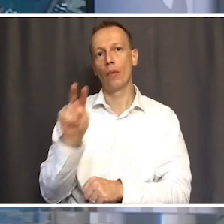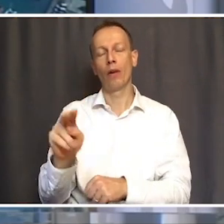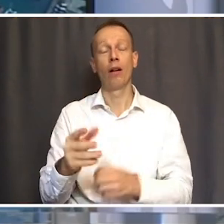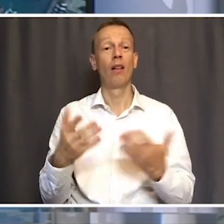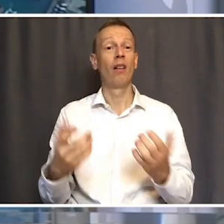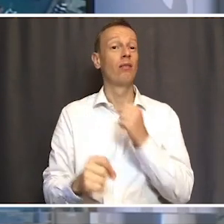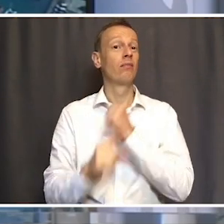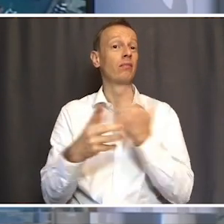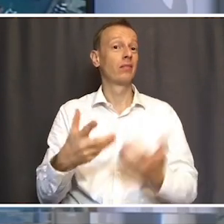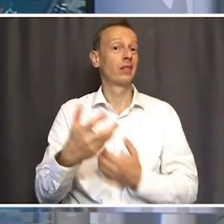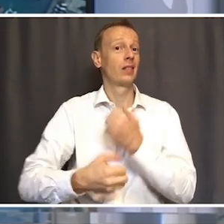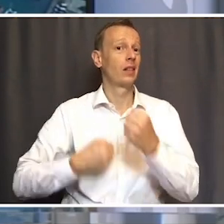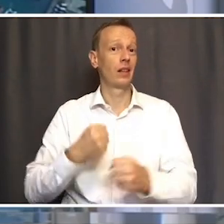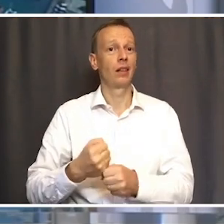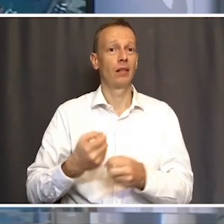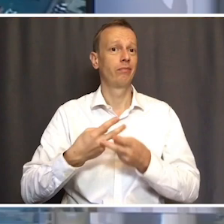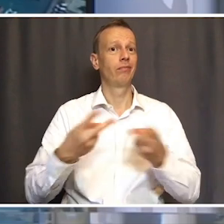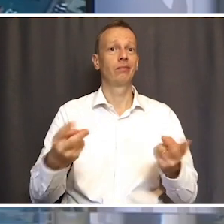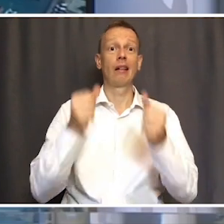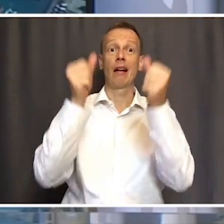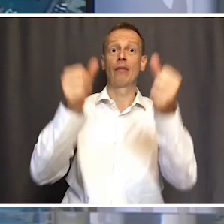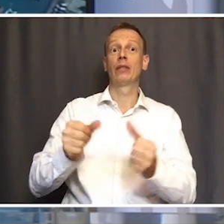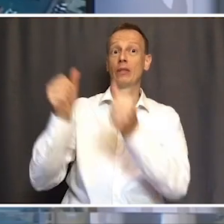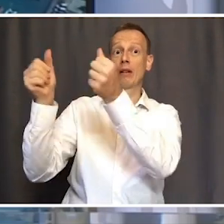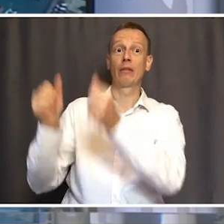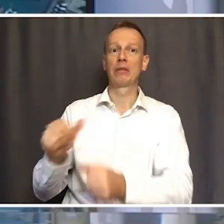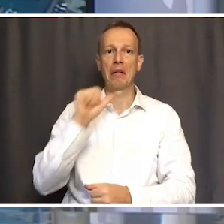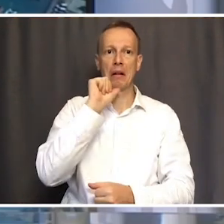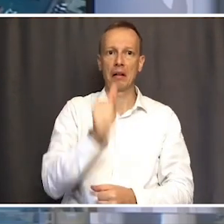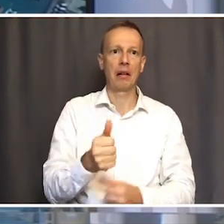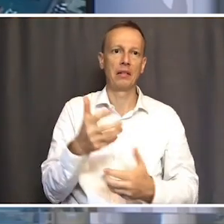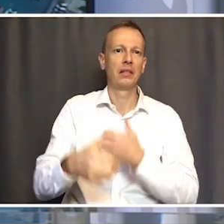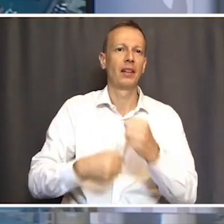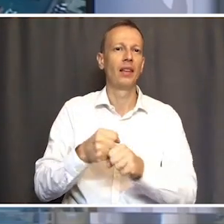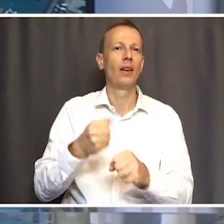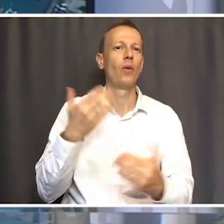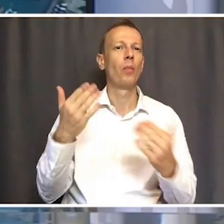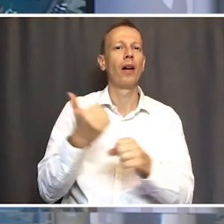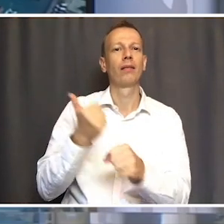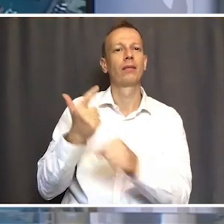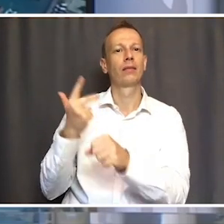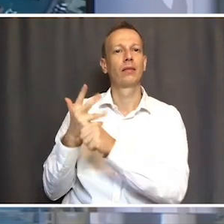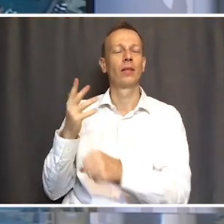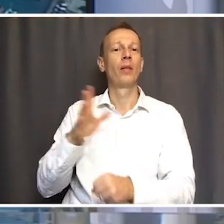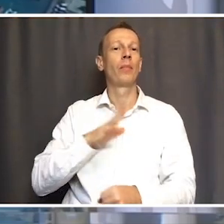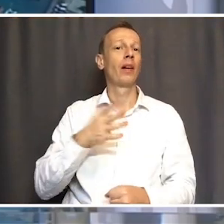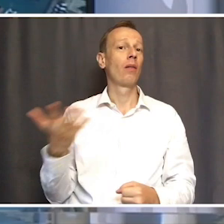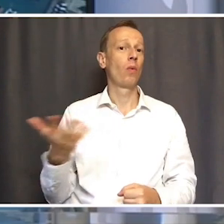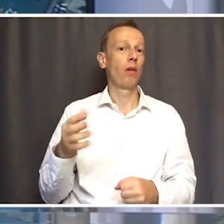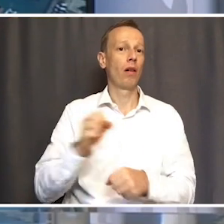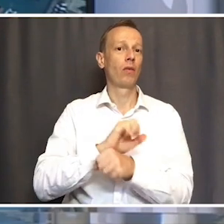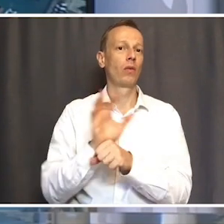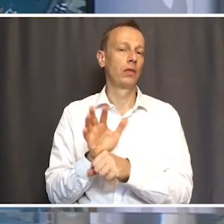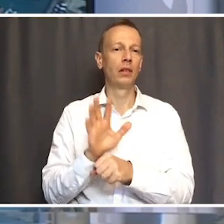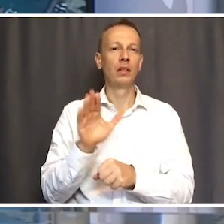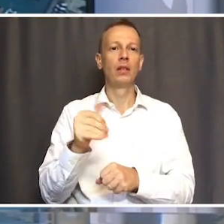la DG2E. L'annonce du bac est un peu particulière cette année. Pas d'affichage sur les panneaux comme les autres années dû à